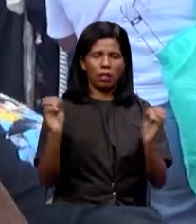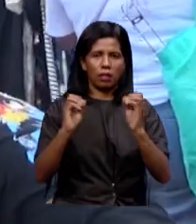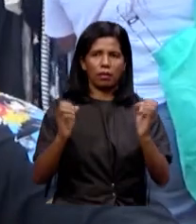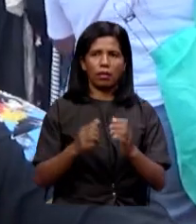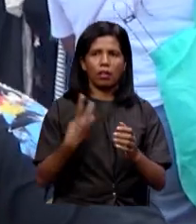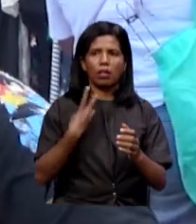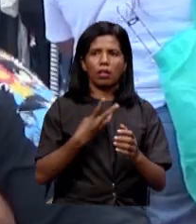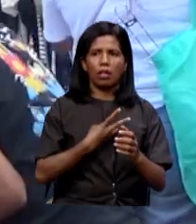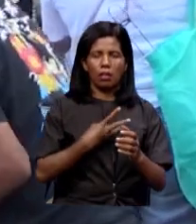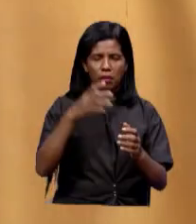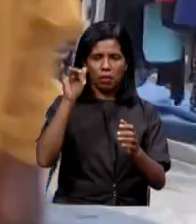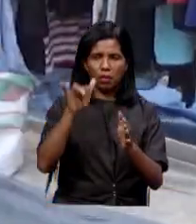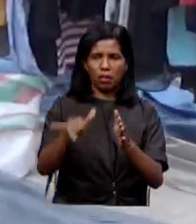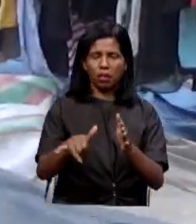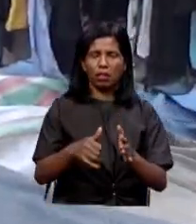ami hela ya